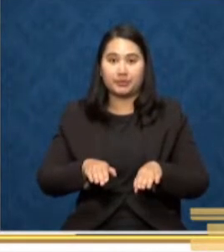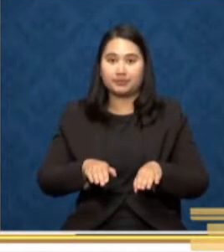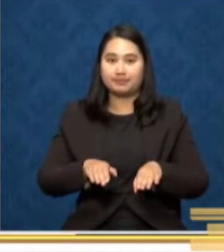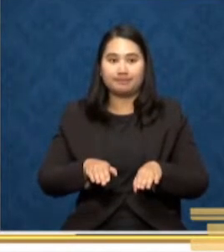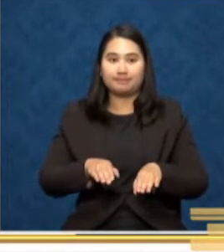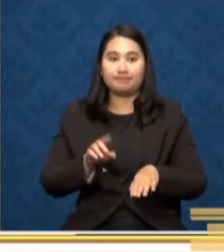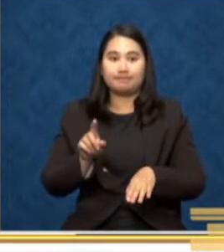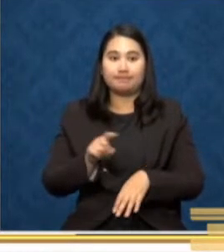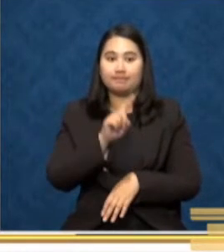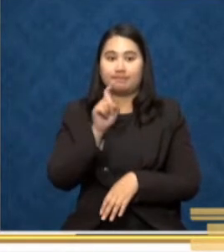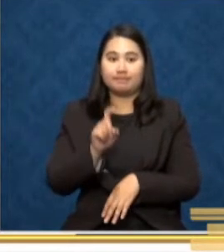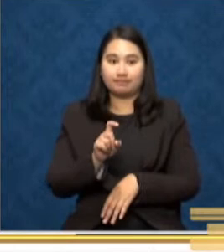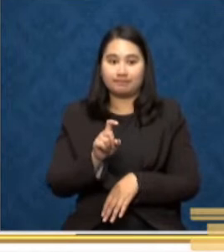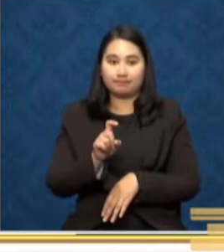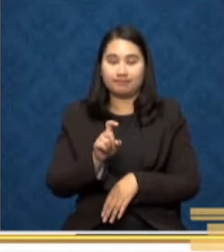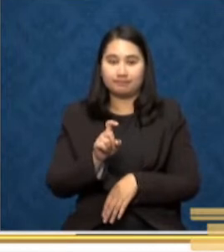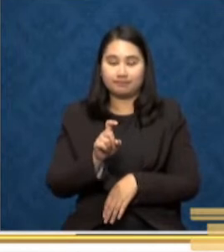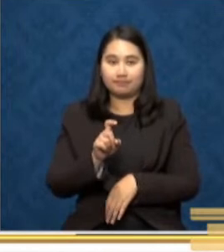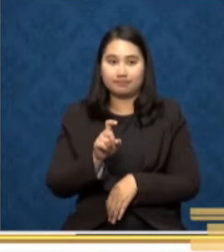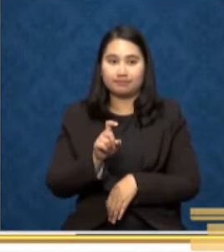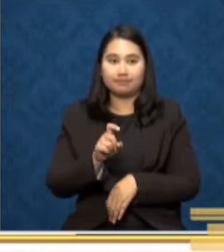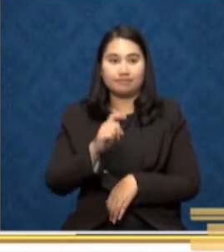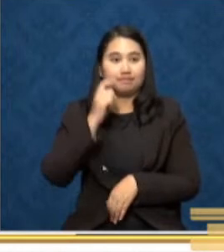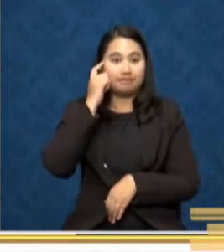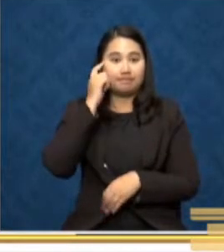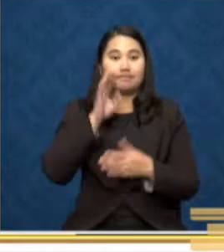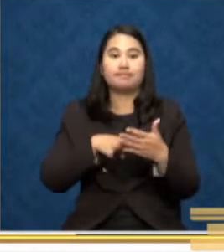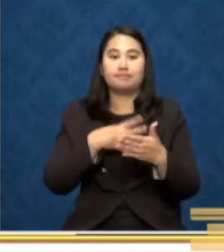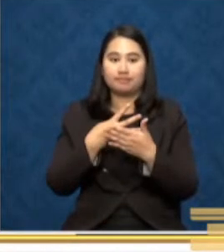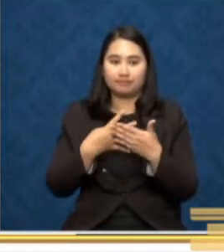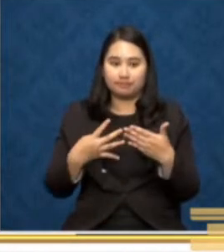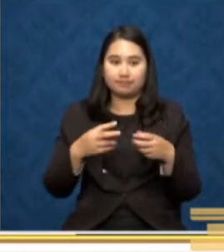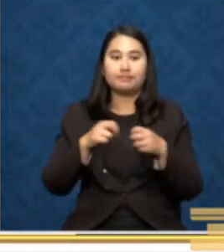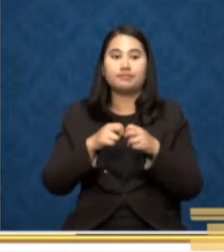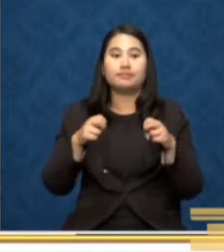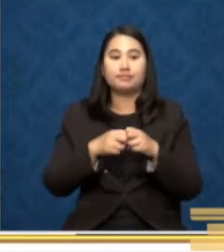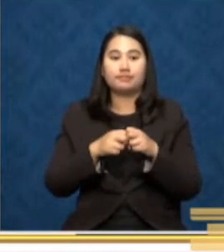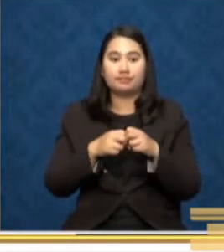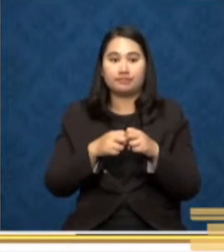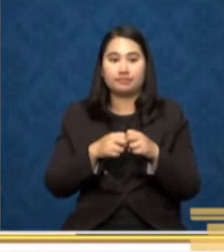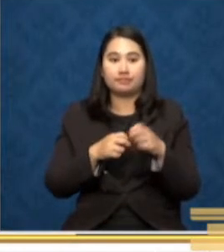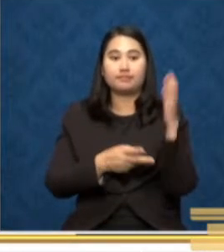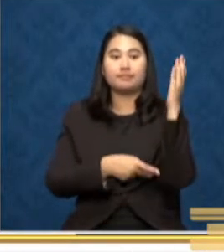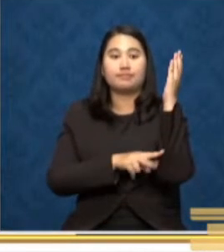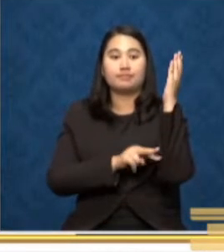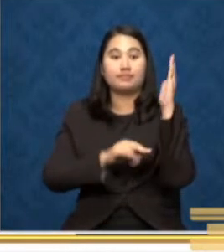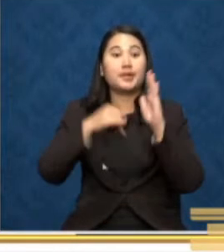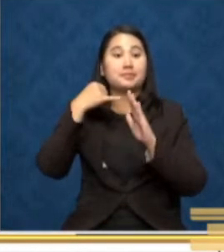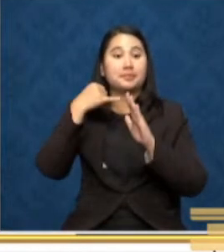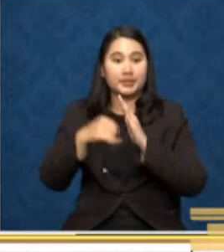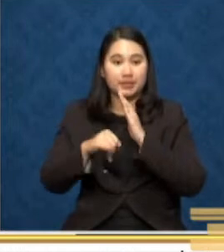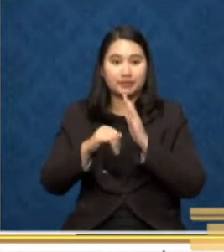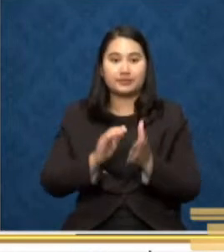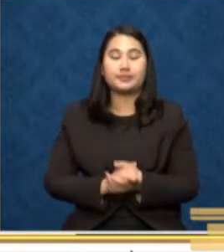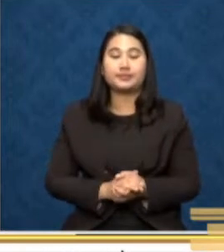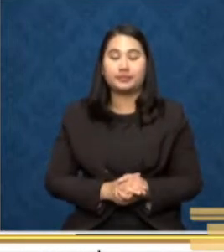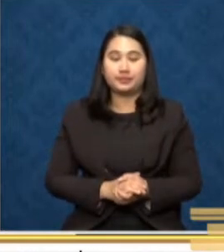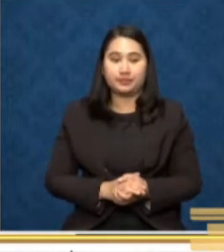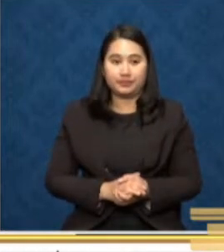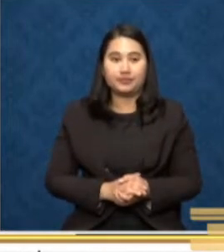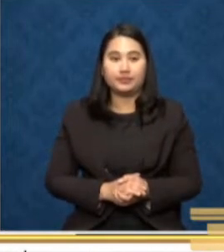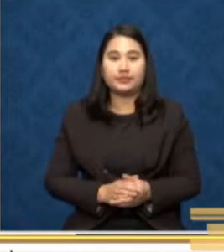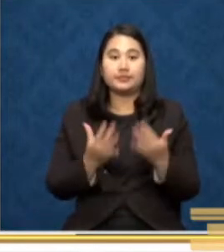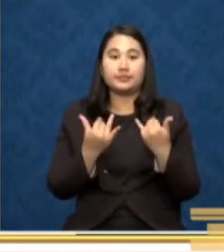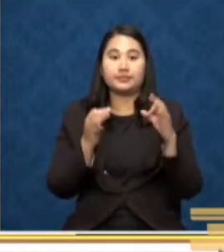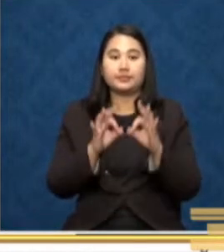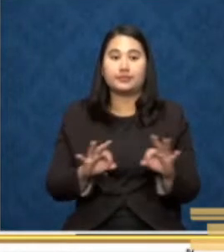ตั้งสมมติฐานและสมการในการแก้ไขปัญหาในพื้นที่จังหวัดชายแดนภาคใต้หรือปัตตานีตรงนี้ผิดพลาดยังใหญ่หลวงเพราะฉะนั้นเราจ